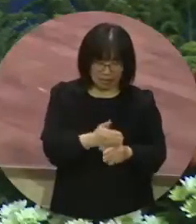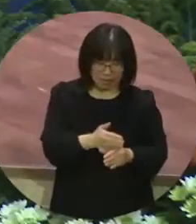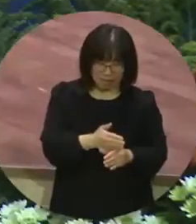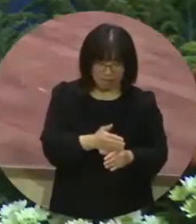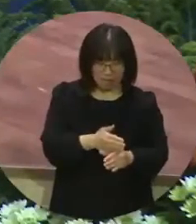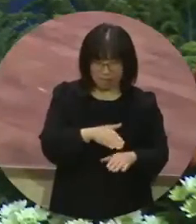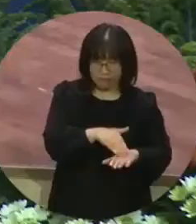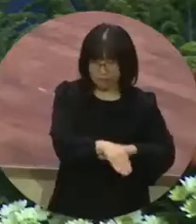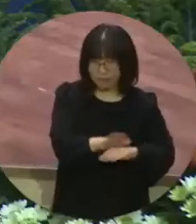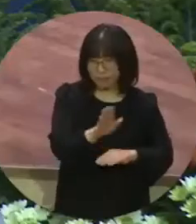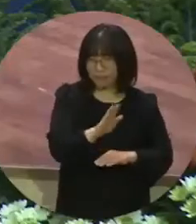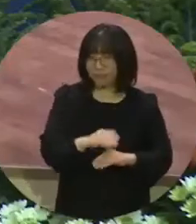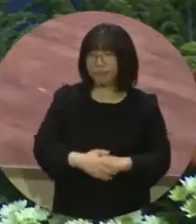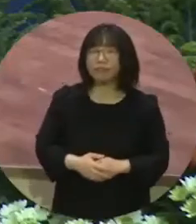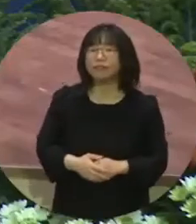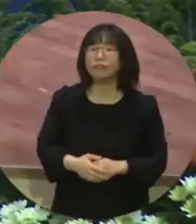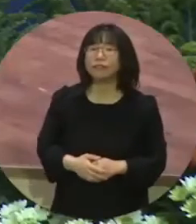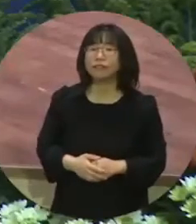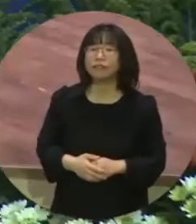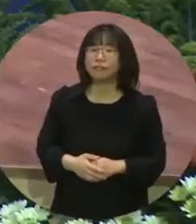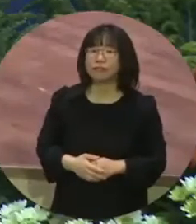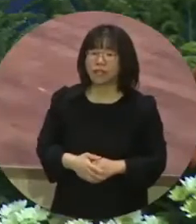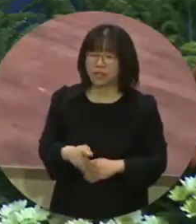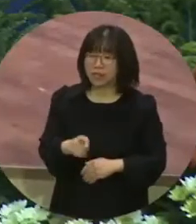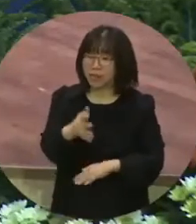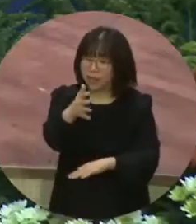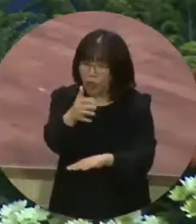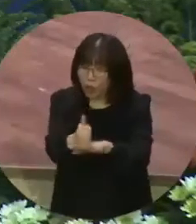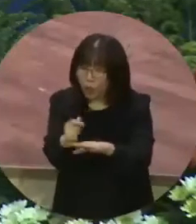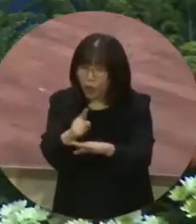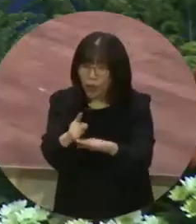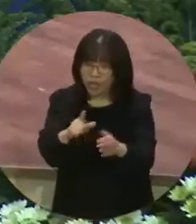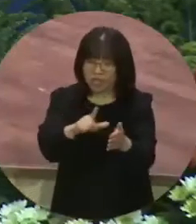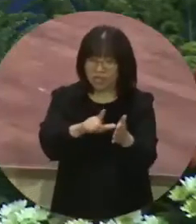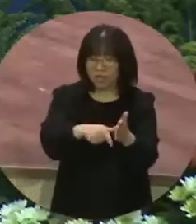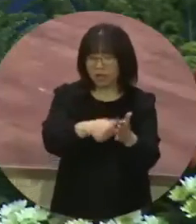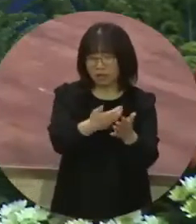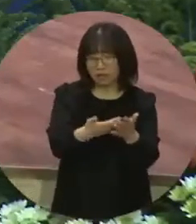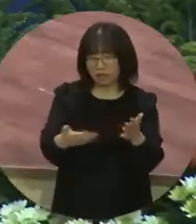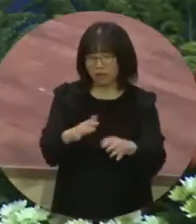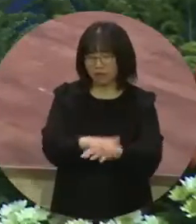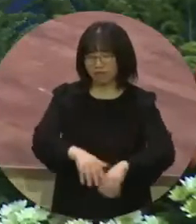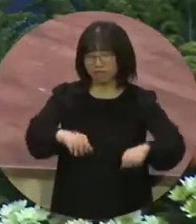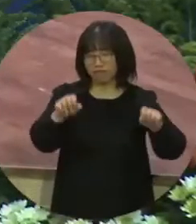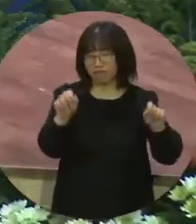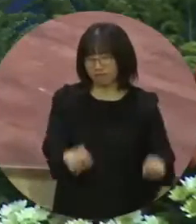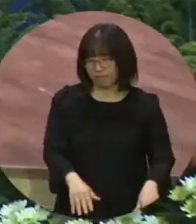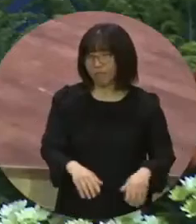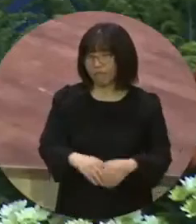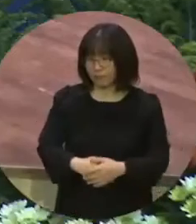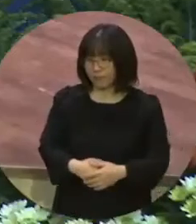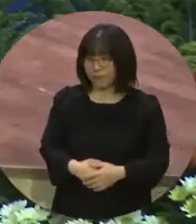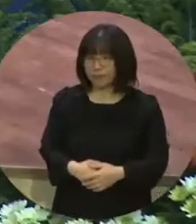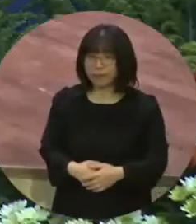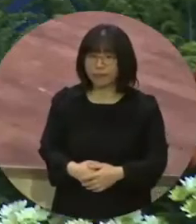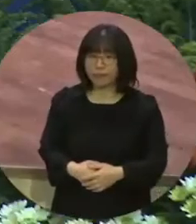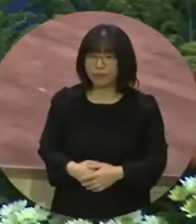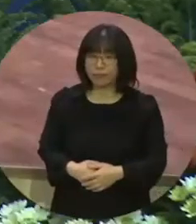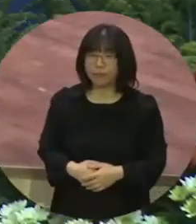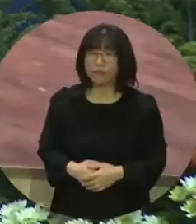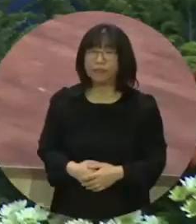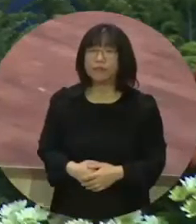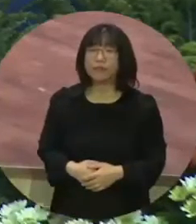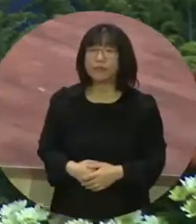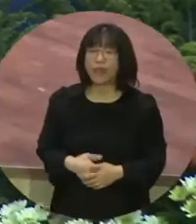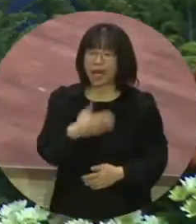아브라함처럼 막 인본주의 쓰고 불신앙하게 돼요. 그럼 결과적으로 뭐요? 세월을 허송하게 돼요. 세월 허송하게 돼요. 결과적으로 어떻게